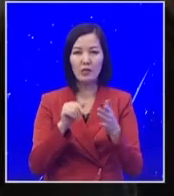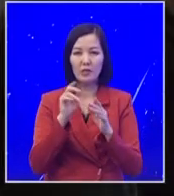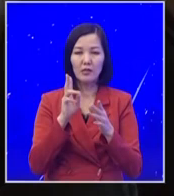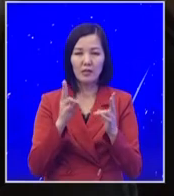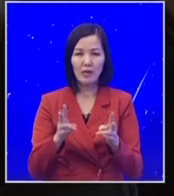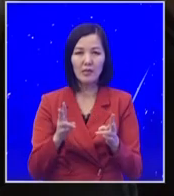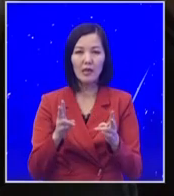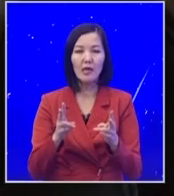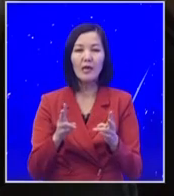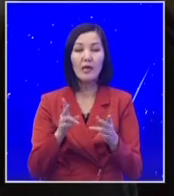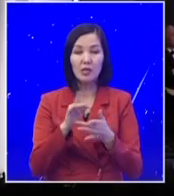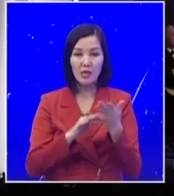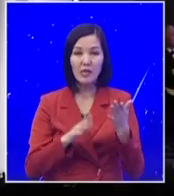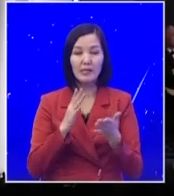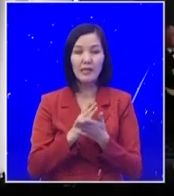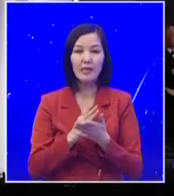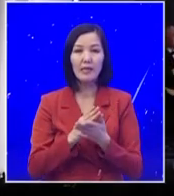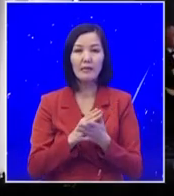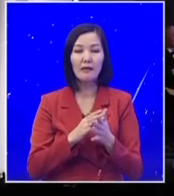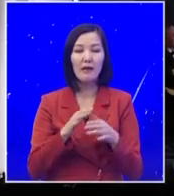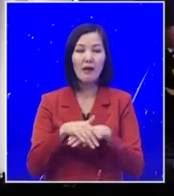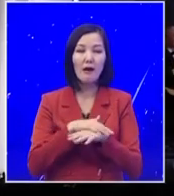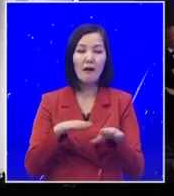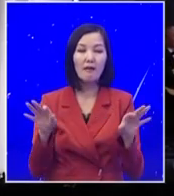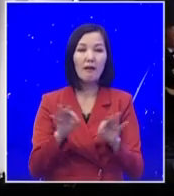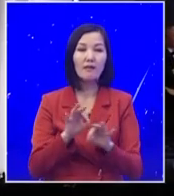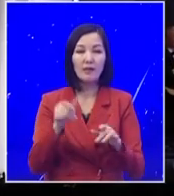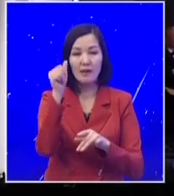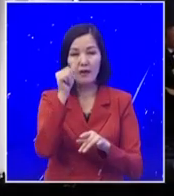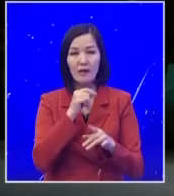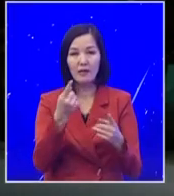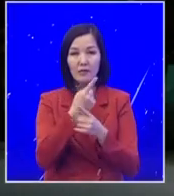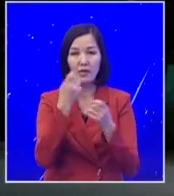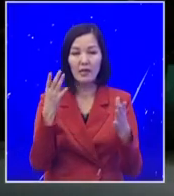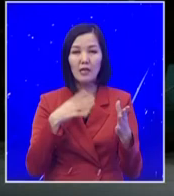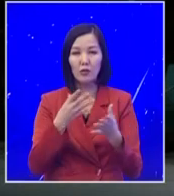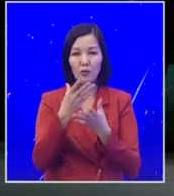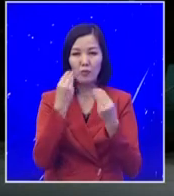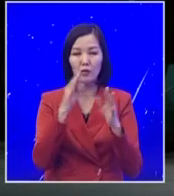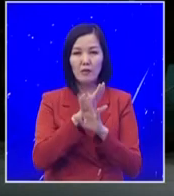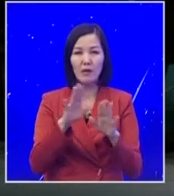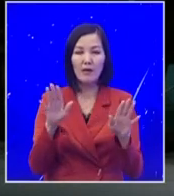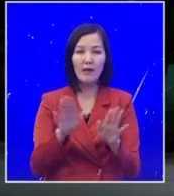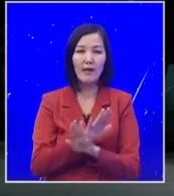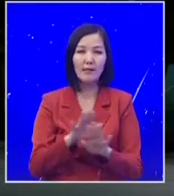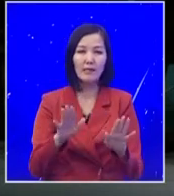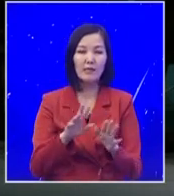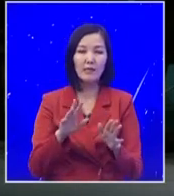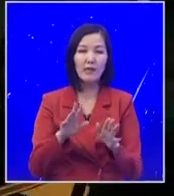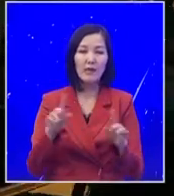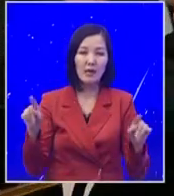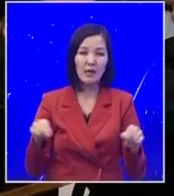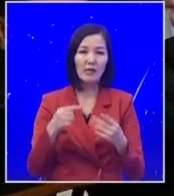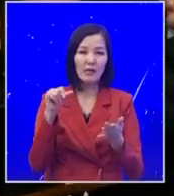айында филармония халық әндері айын жасамақшы. Қазақтың жыр термелерін насихаттап, ұмытылып қалған жырларды жаңғыртуды жоспарлап отыр.